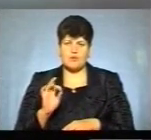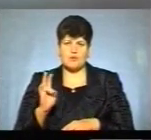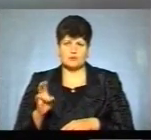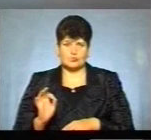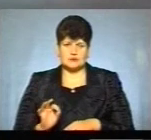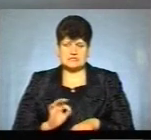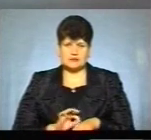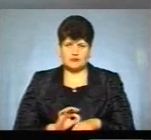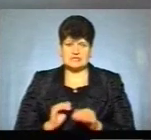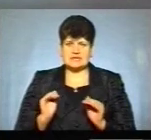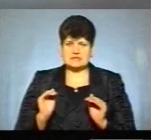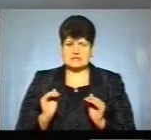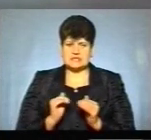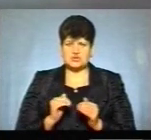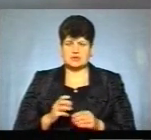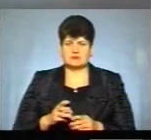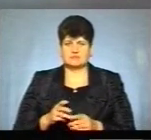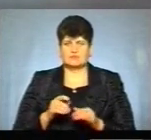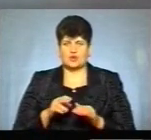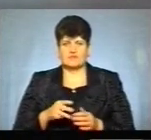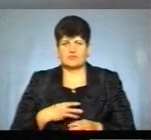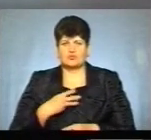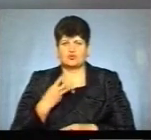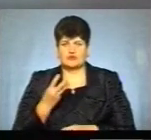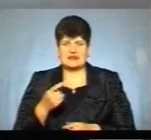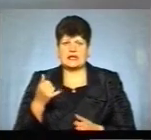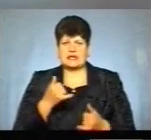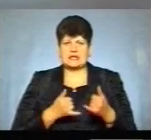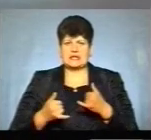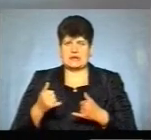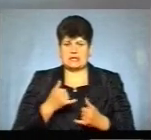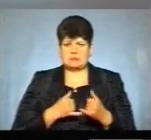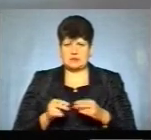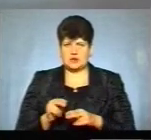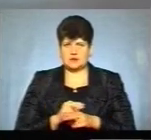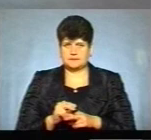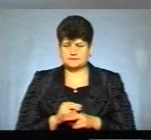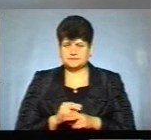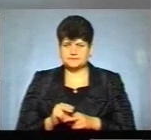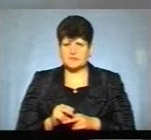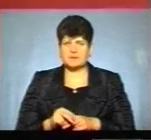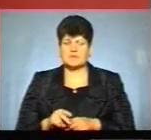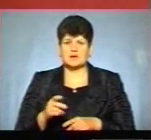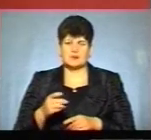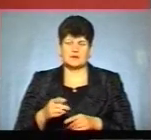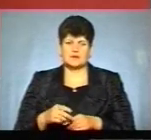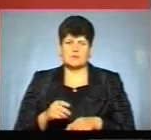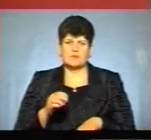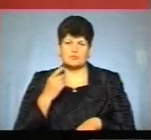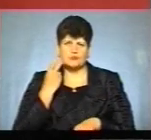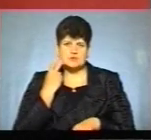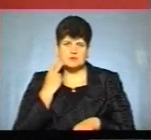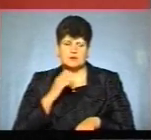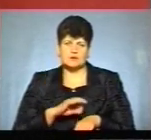зниження проявів нудоти при хіміотерапії. Ну, і взагалі при хронічних болях різного генезу